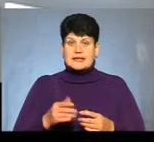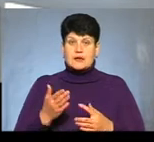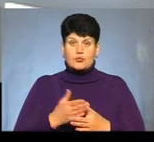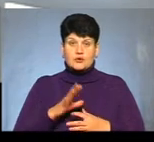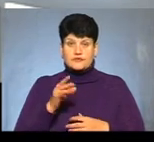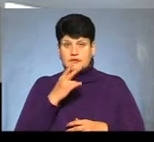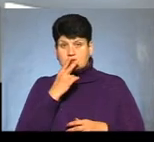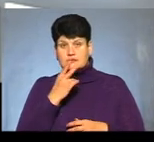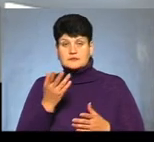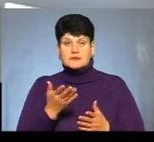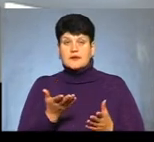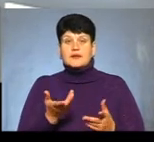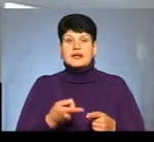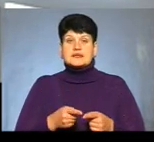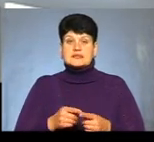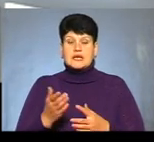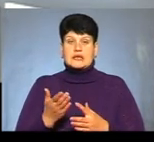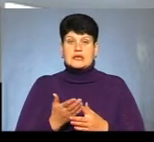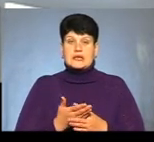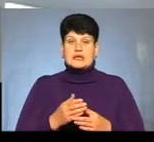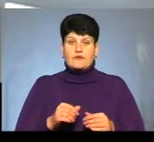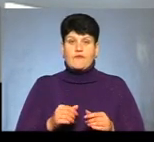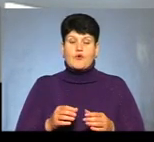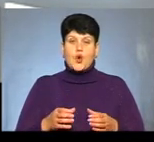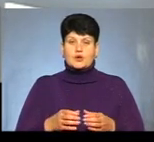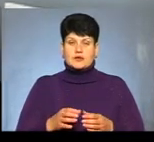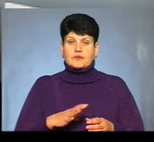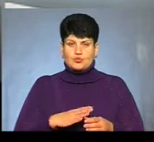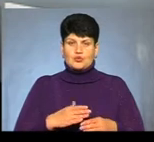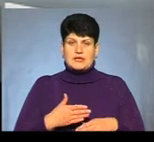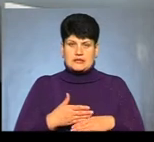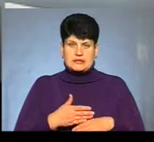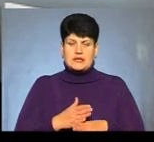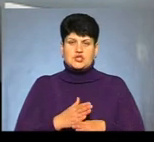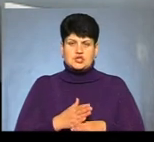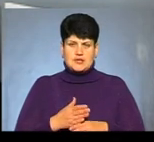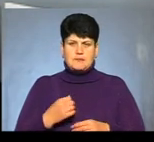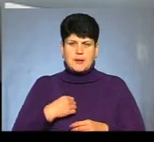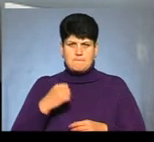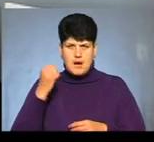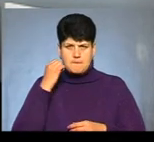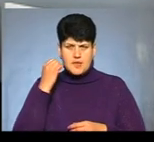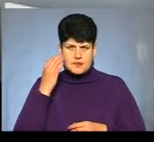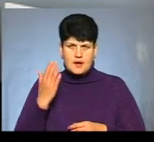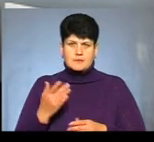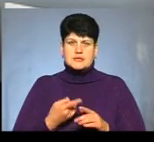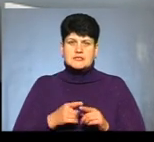оце наполовину всі заглядали, де ця тріщина. Власне, в колективі була ця тріщина, пам'ятаємо,